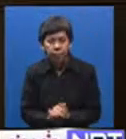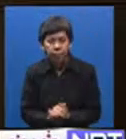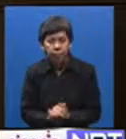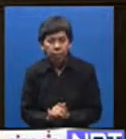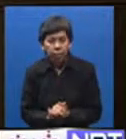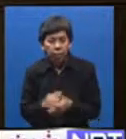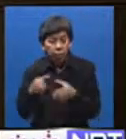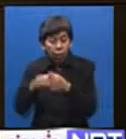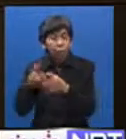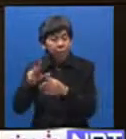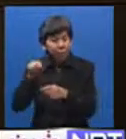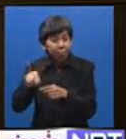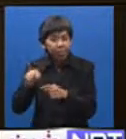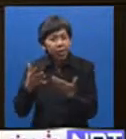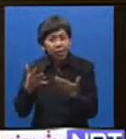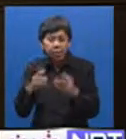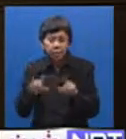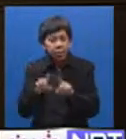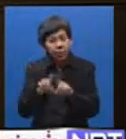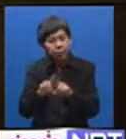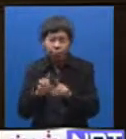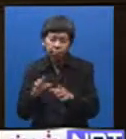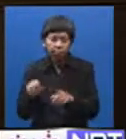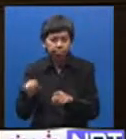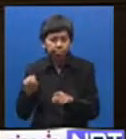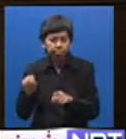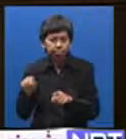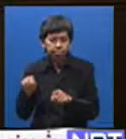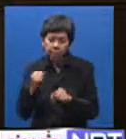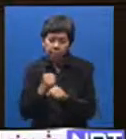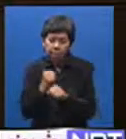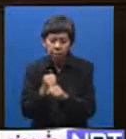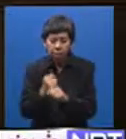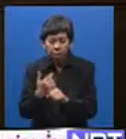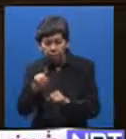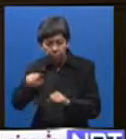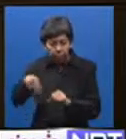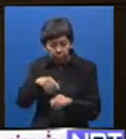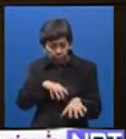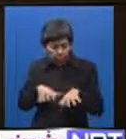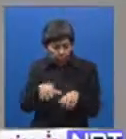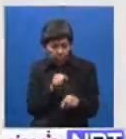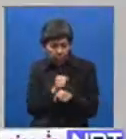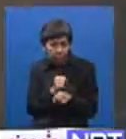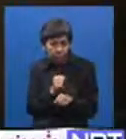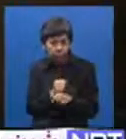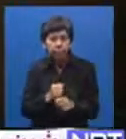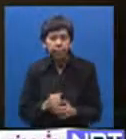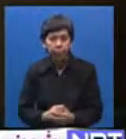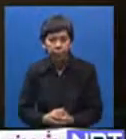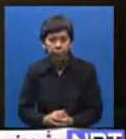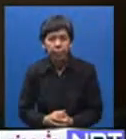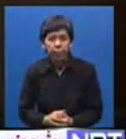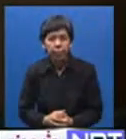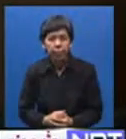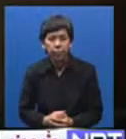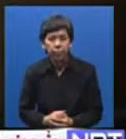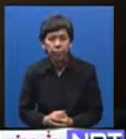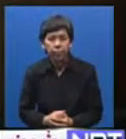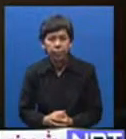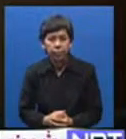ก็คือกลุ่มที่เหมือนกับที่เข้ามาเป็นอยู่เบื้องหลังในการดำเนินการครั้งนี